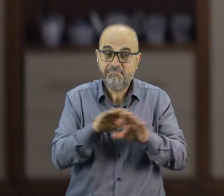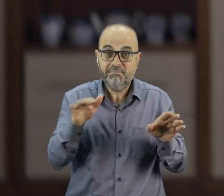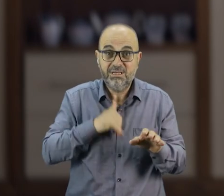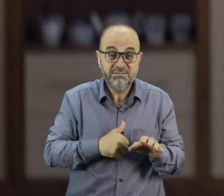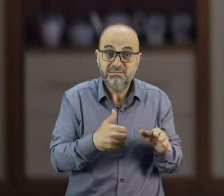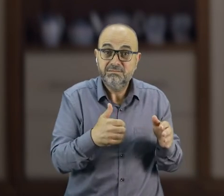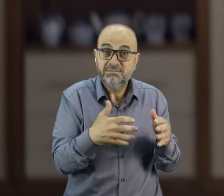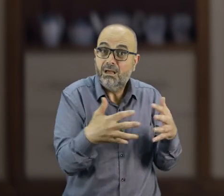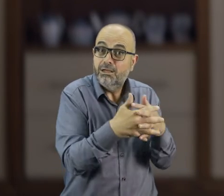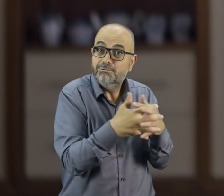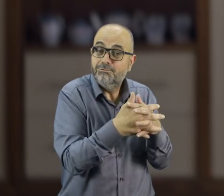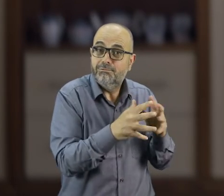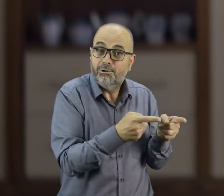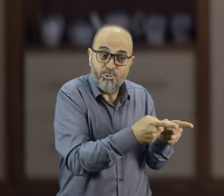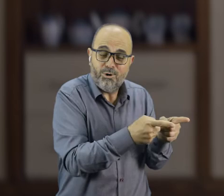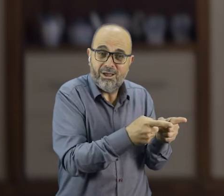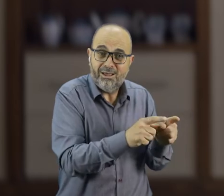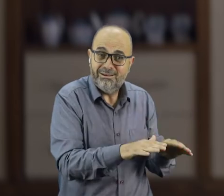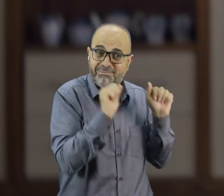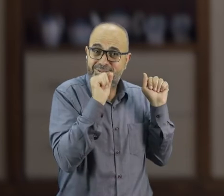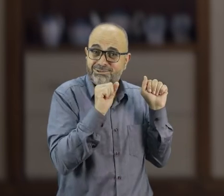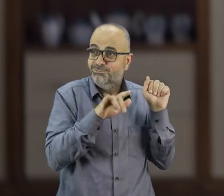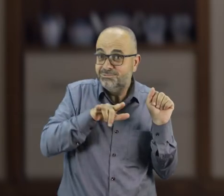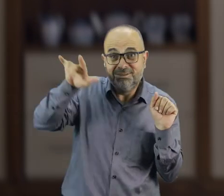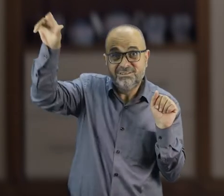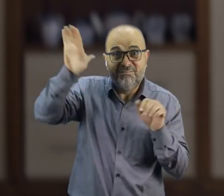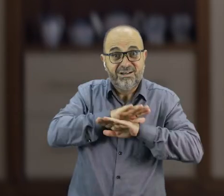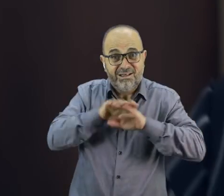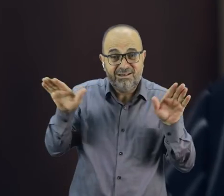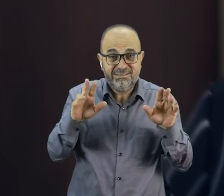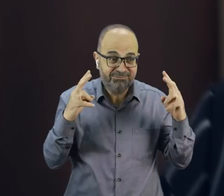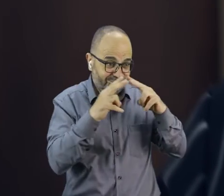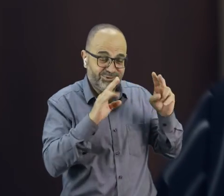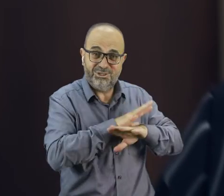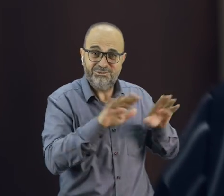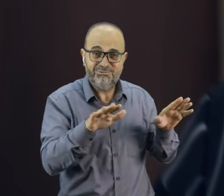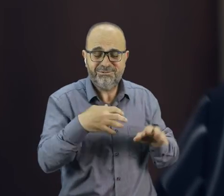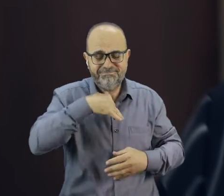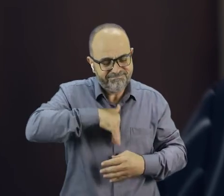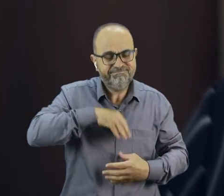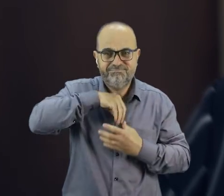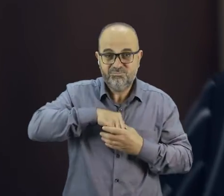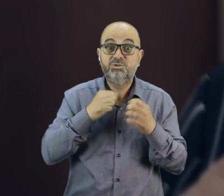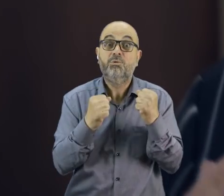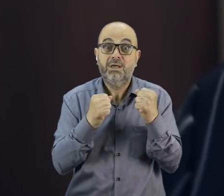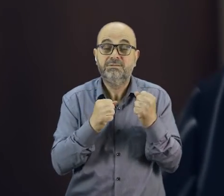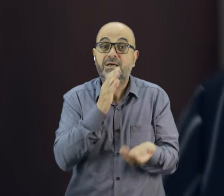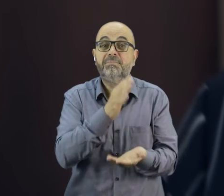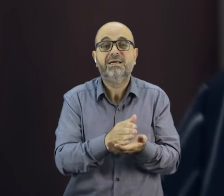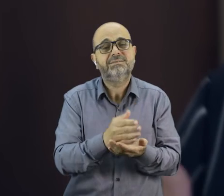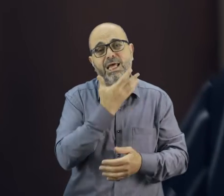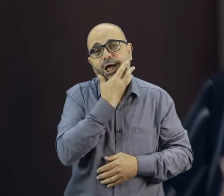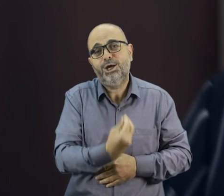إنسان بسيب عيلته بده يسافر بلا عودة، أنا هيك حاسة. كتير شعور صعب بس كتير